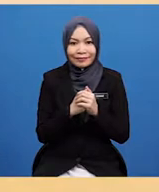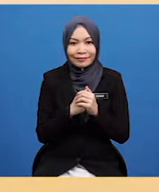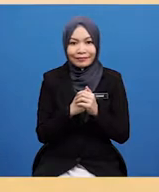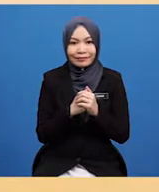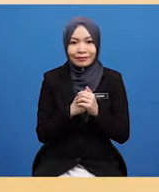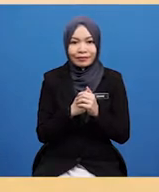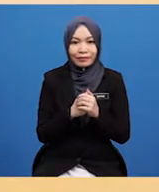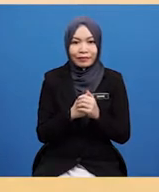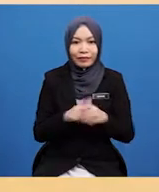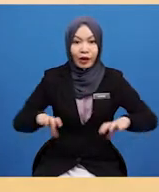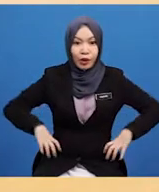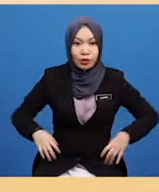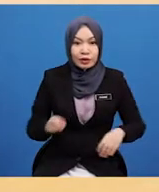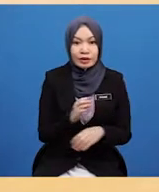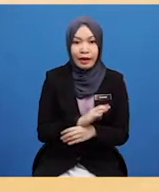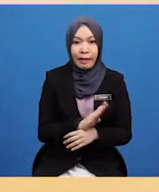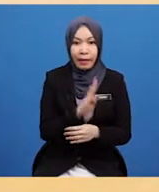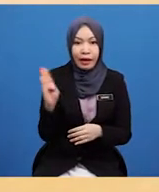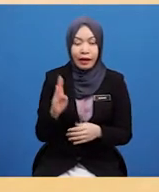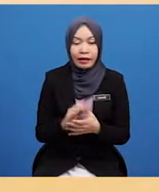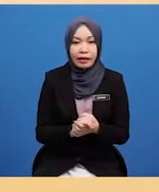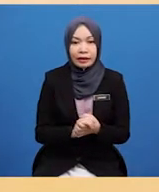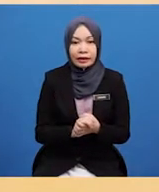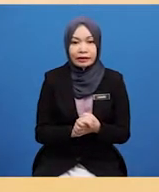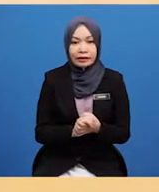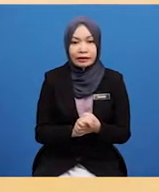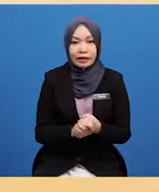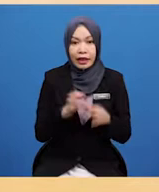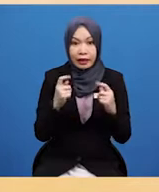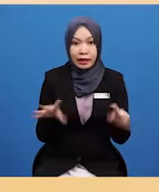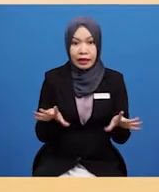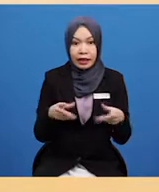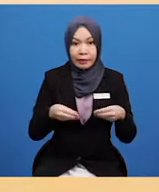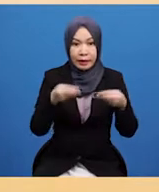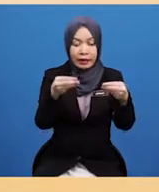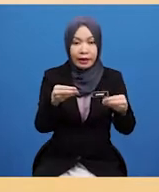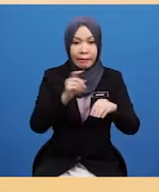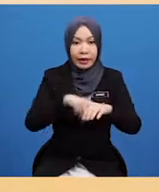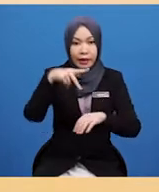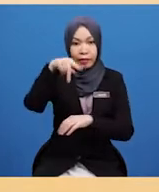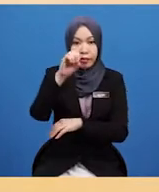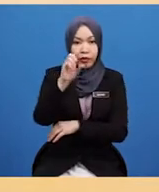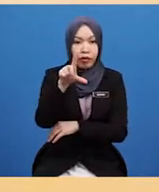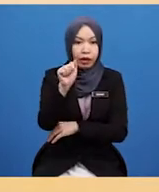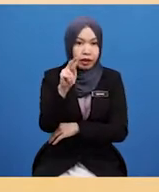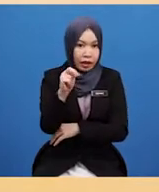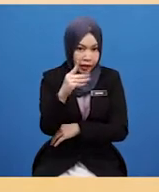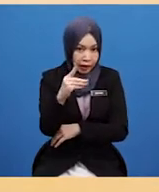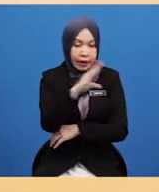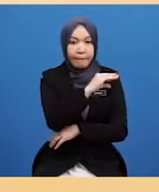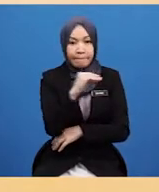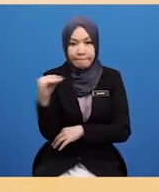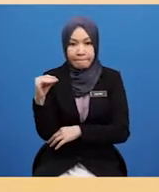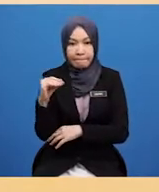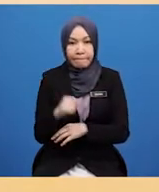Barat dan Posen serta Upper Silesia diserahkan kepada Poland. Schleswig Utara